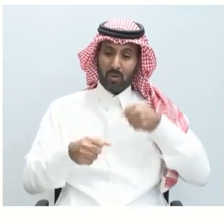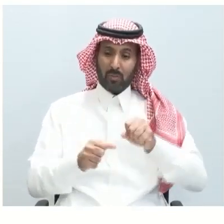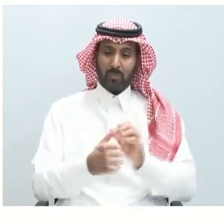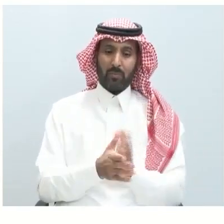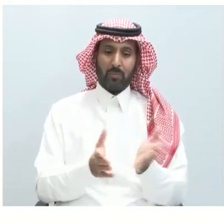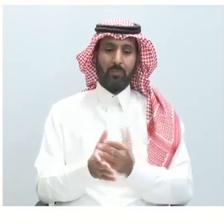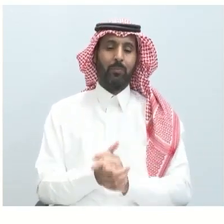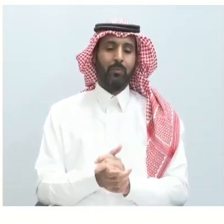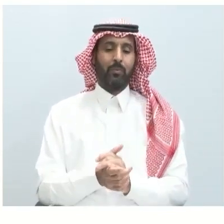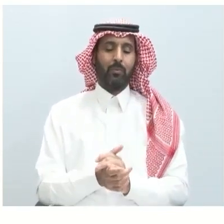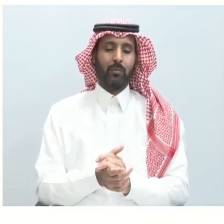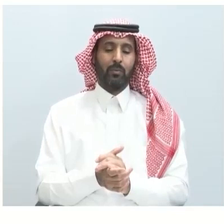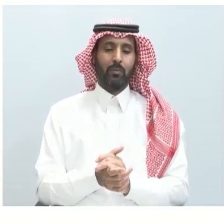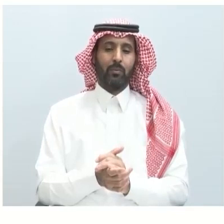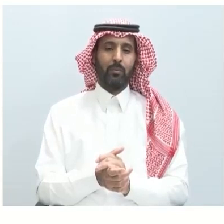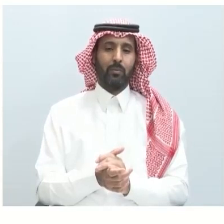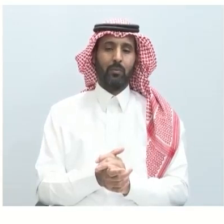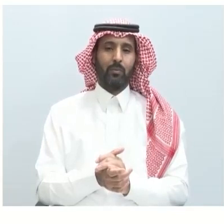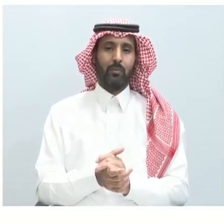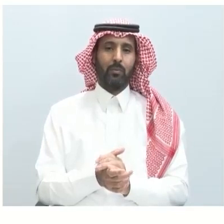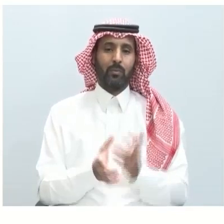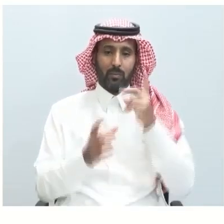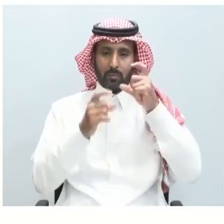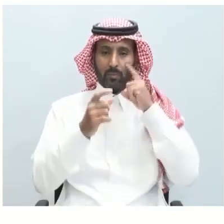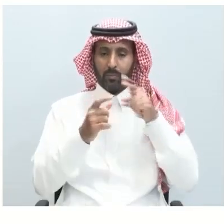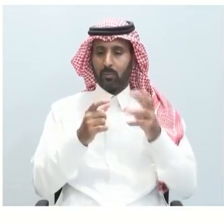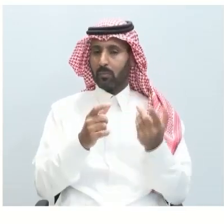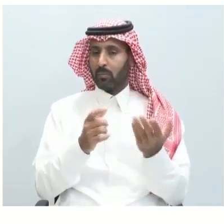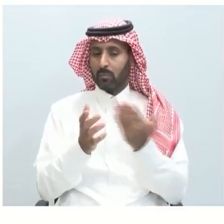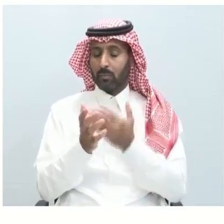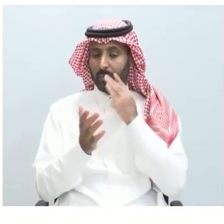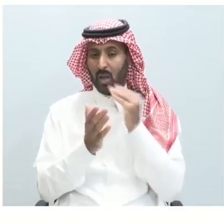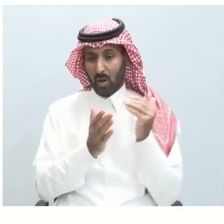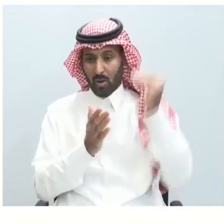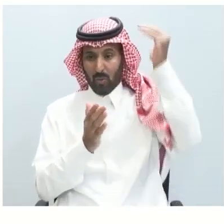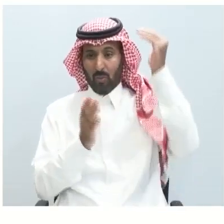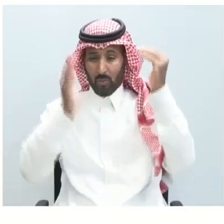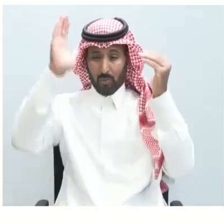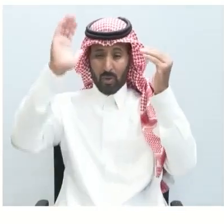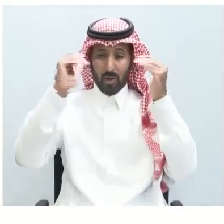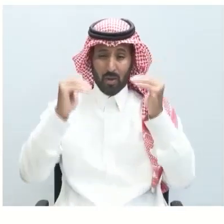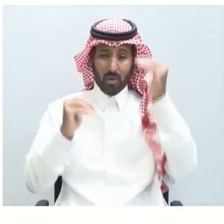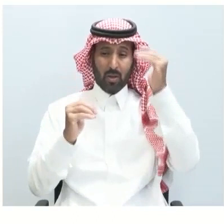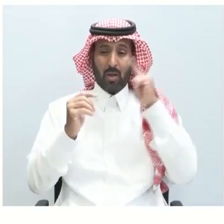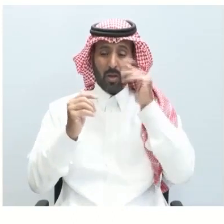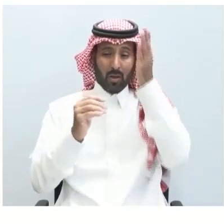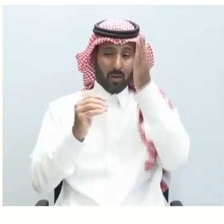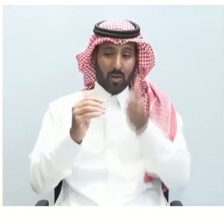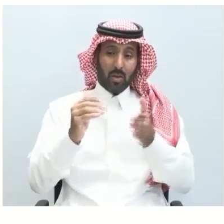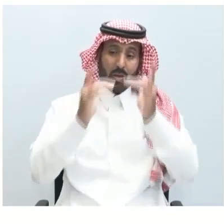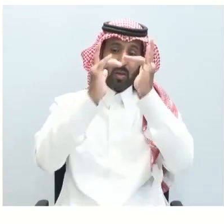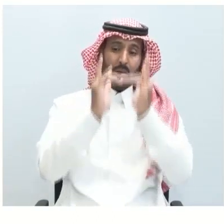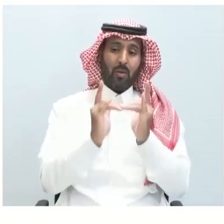وفيزيائي انظر لهذه الصوره لدينا ناطحتي سحاب يوجد بينهما